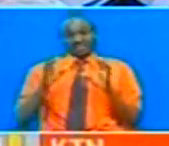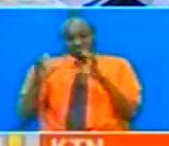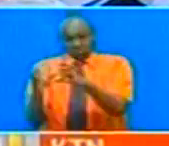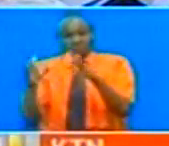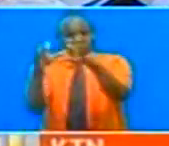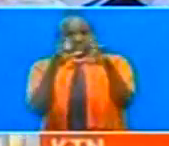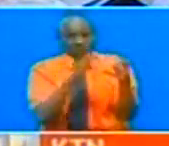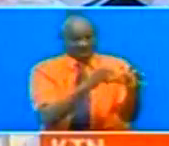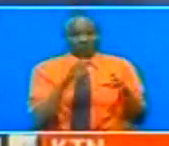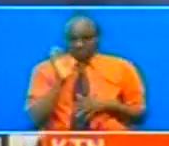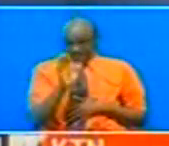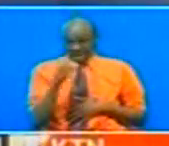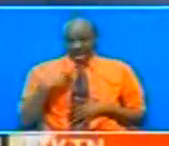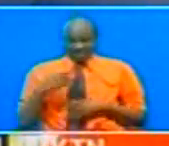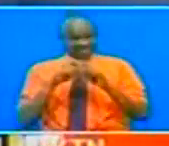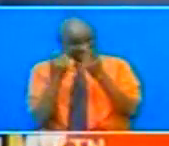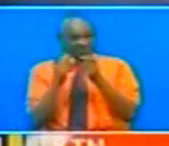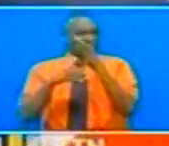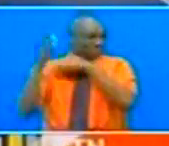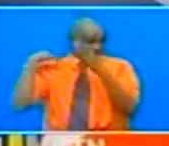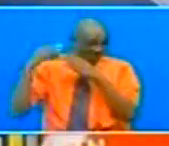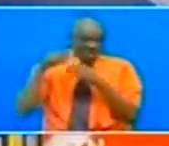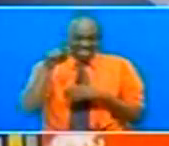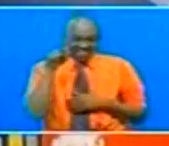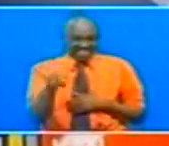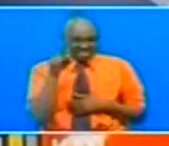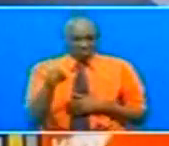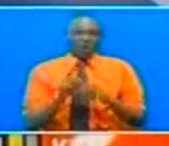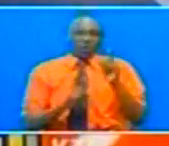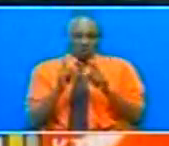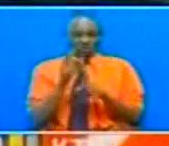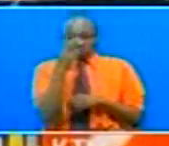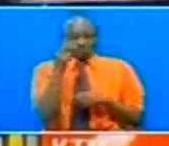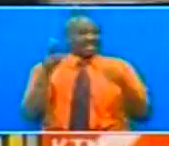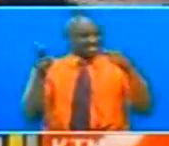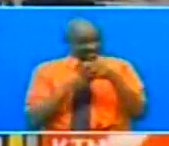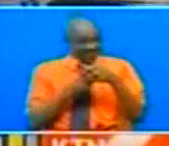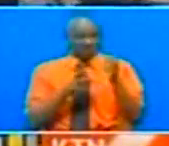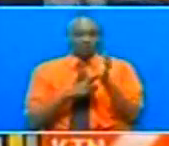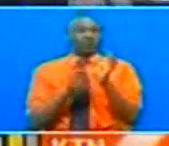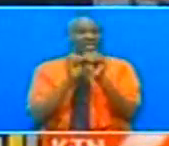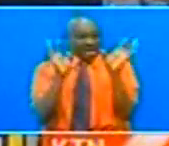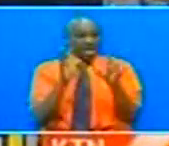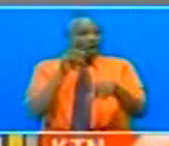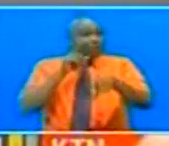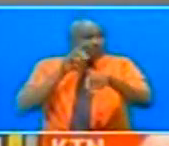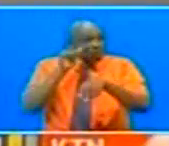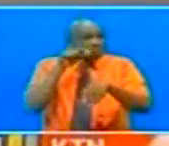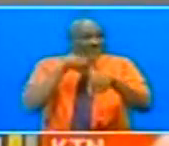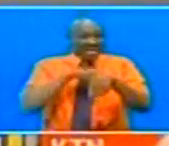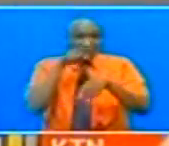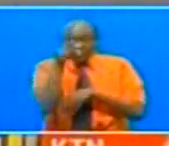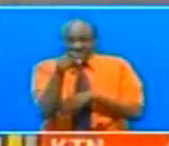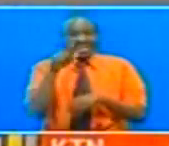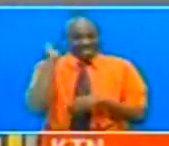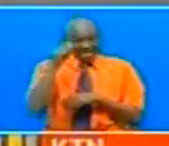Licha ya kuwa na tofauti za kikabila kutoka jadi, kidonda hicho kilizidi mwaka 2007. Tangu wakati huo, Wakenya wameishi kwenye njia